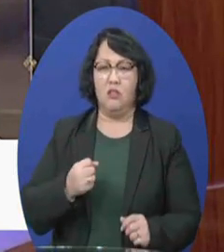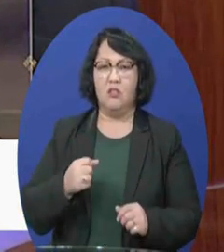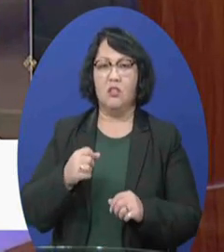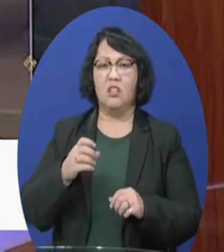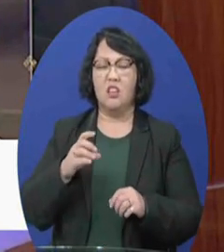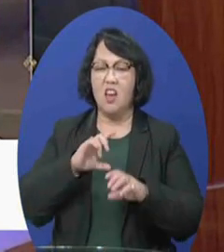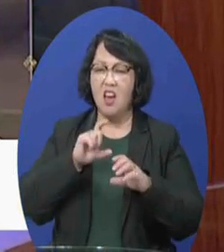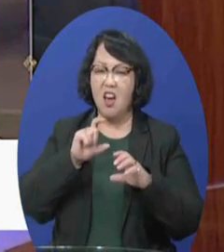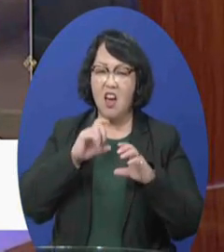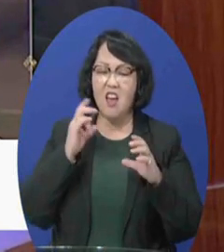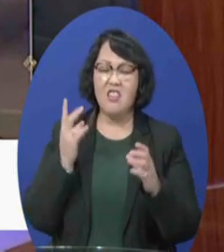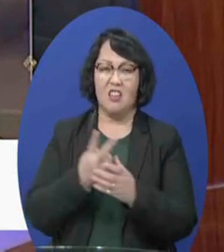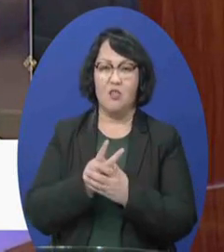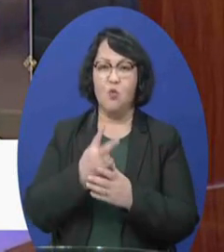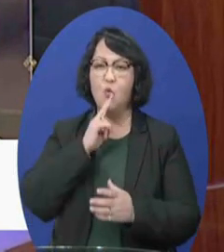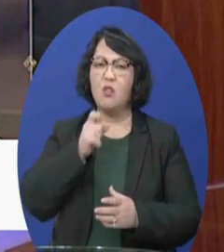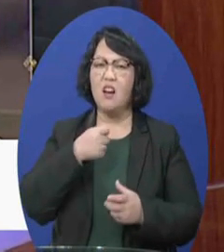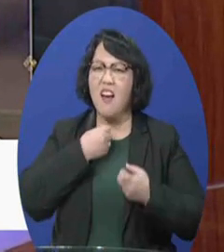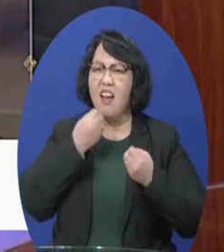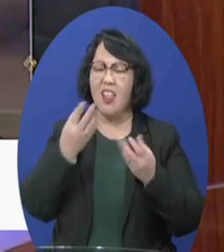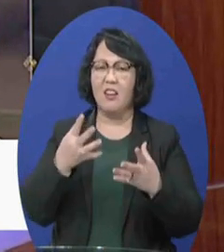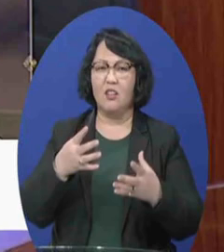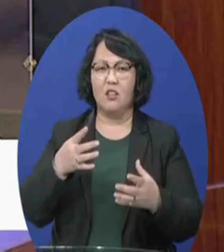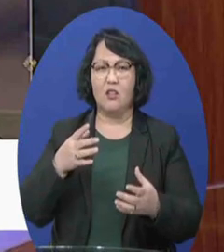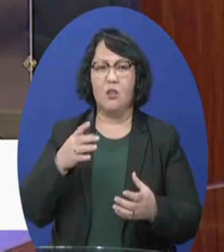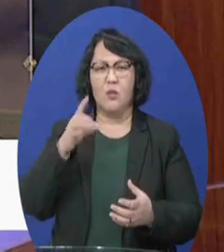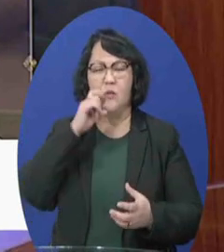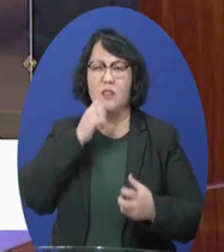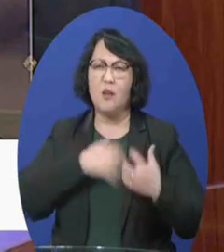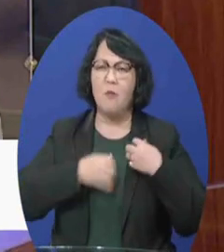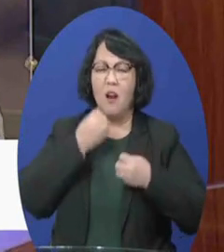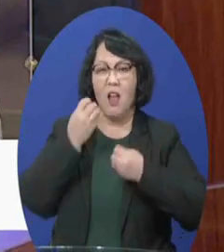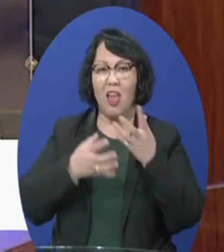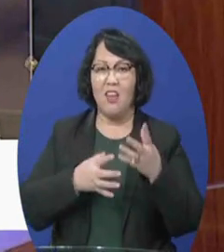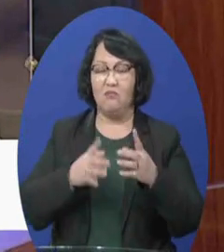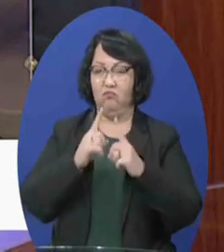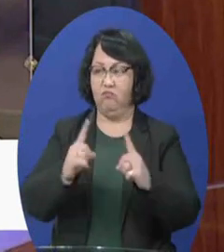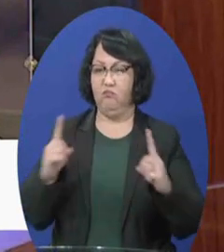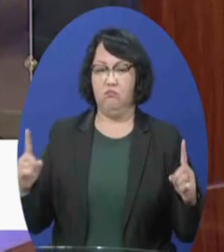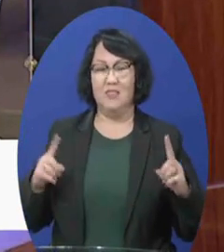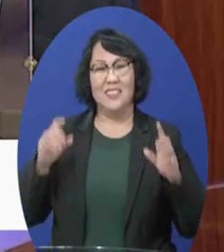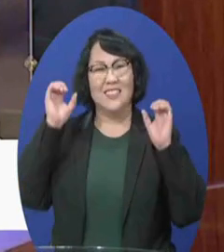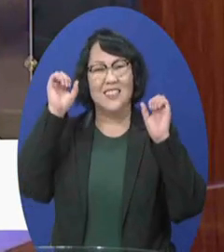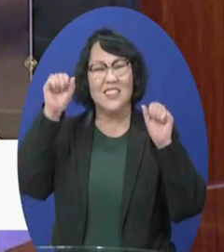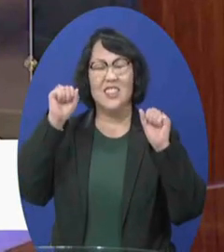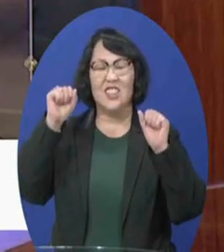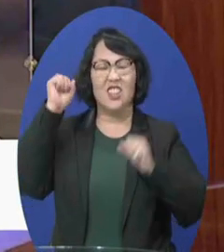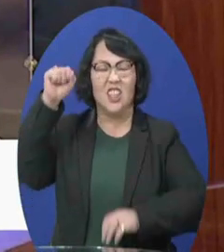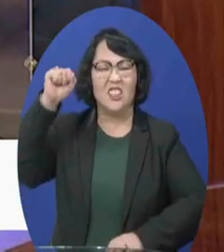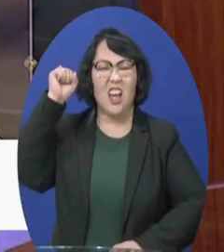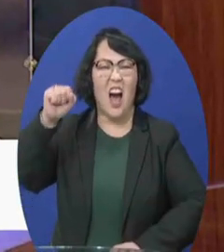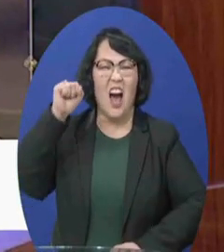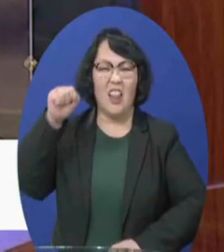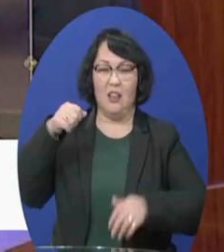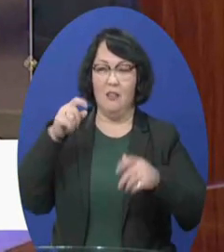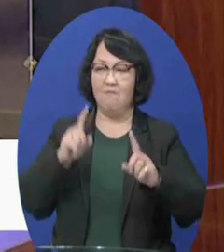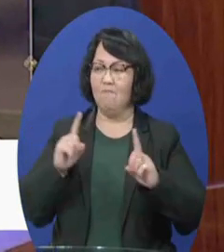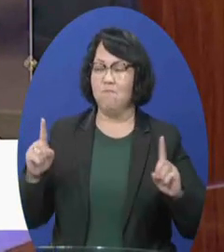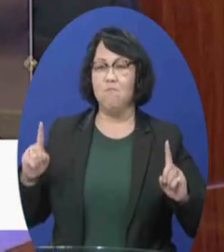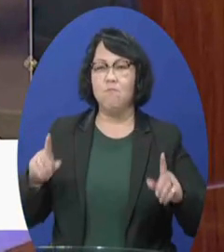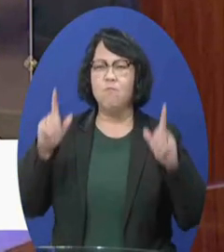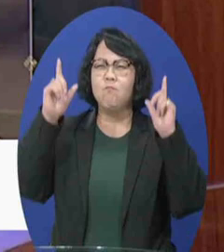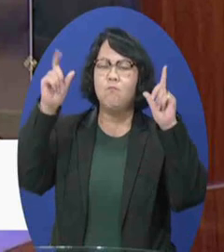эвлэлд нэгдэх үг хэлэх эрхээ эдлэх гэсэн ийм жагсаал цуглаан байсан. Харамсалтай сүүл рүүгээ энэ жагсаал